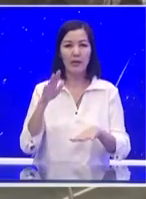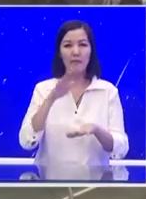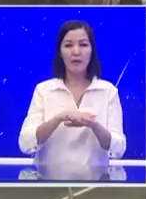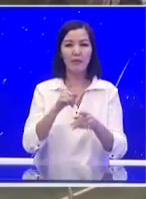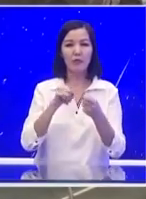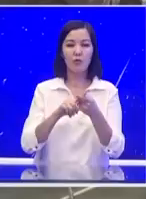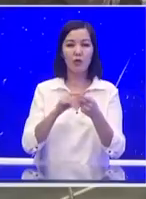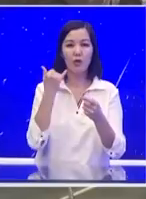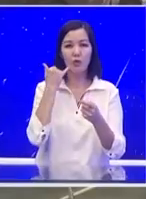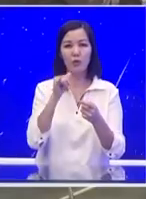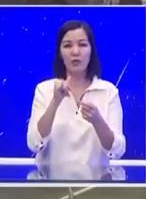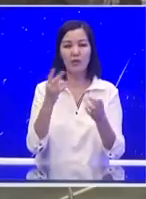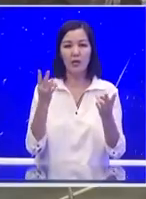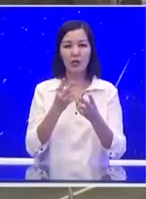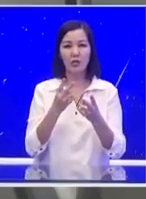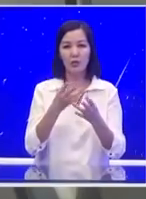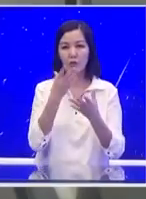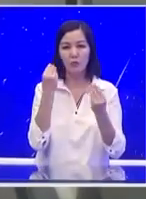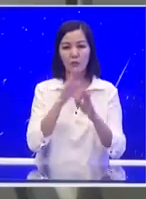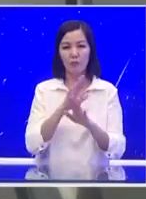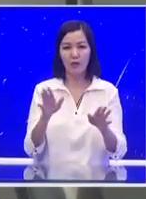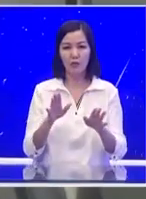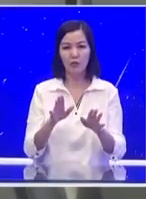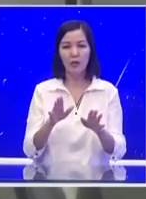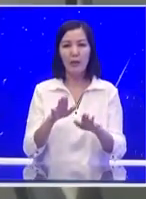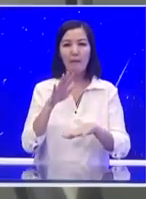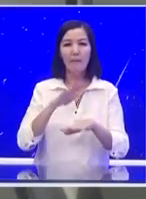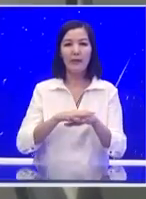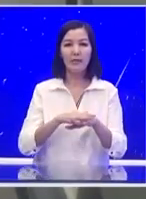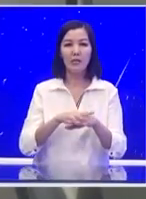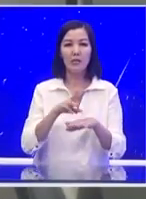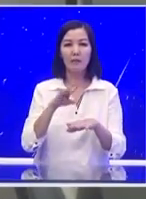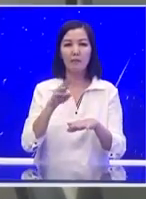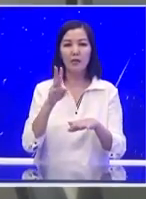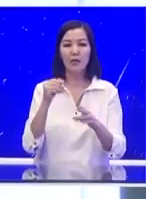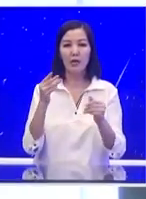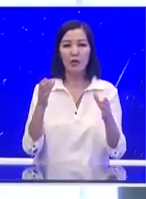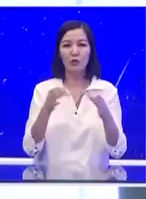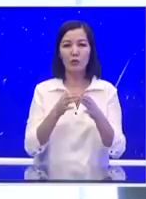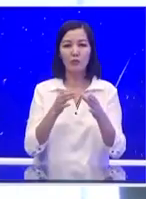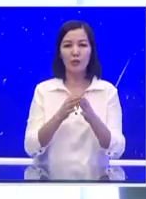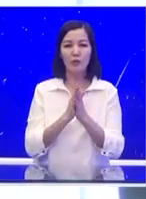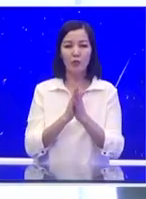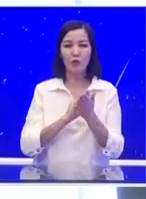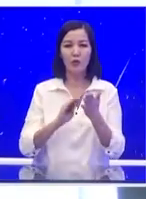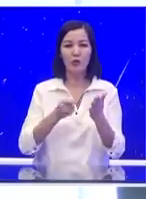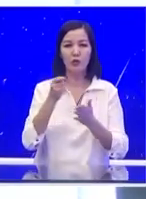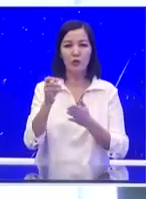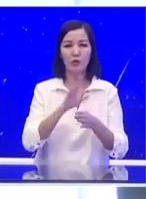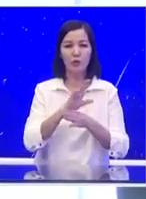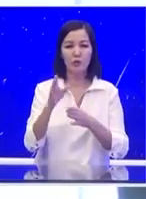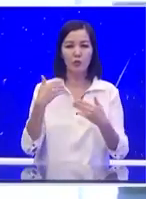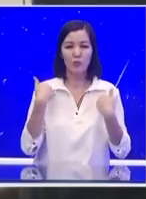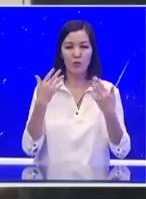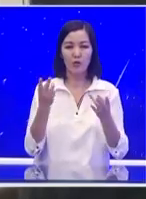банкпен байланыс орнату қажет екенінде ұмытпаған жөн. Яғни банкке және микроқаржы ұйымдарына арнайы өтініш ұсыну